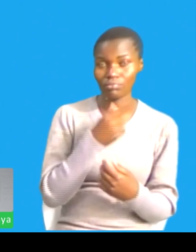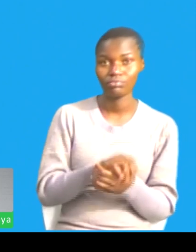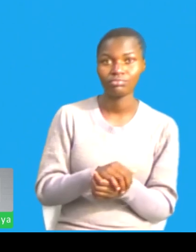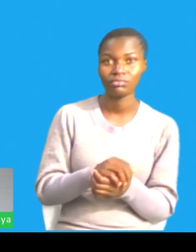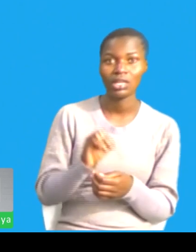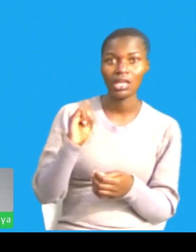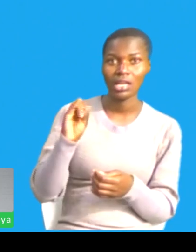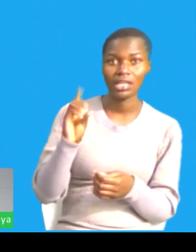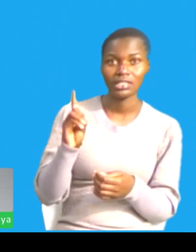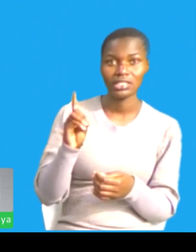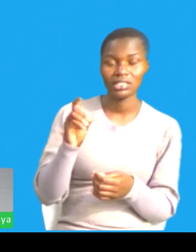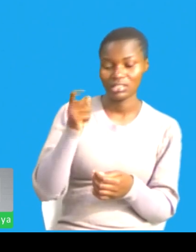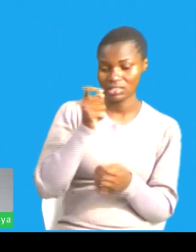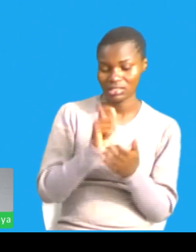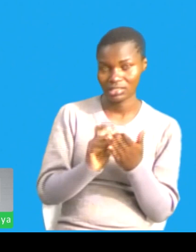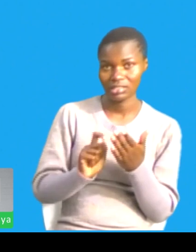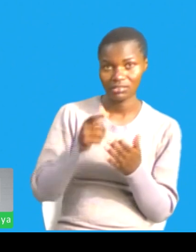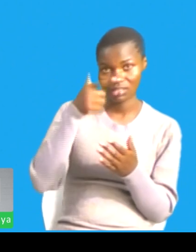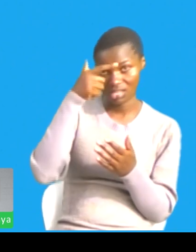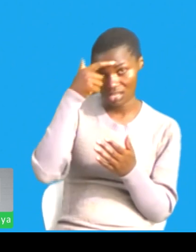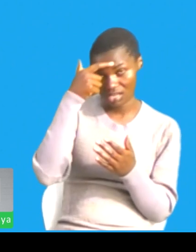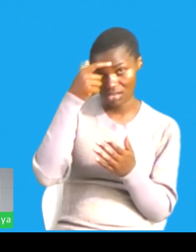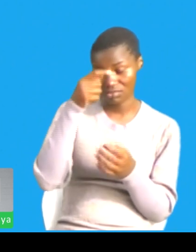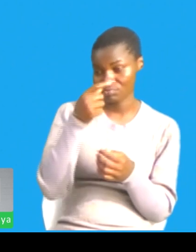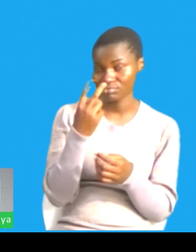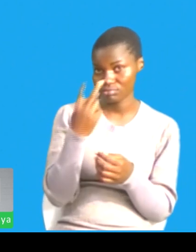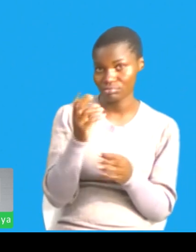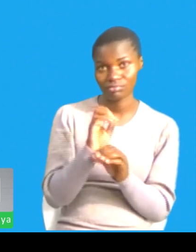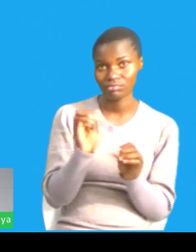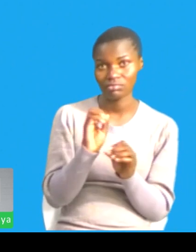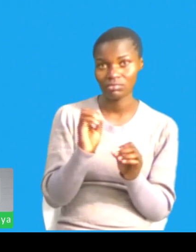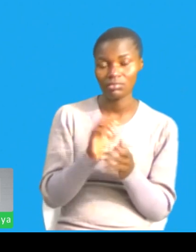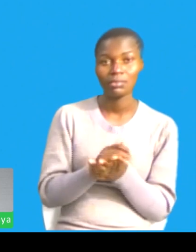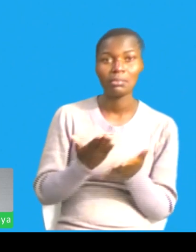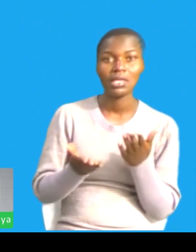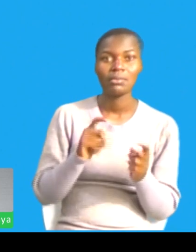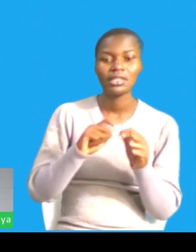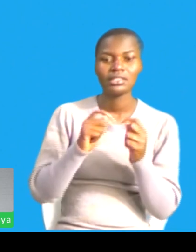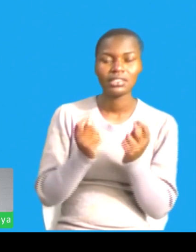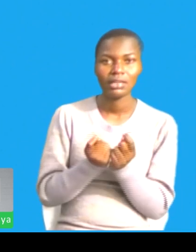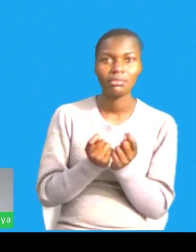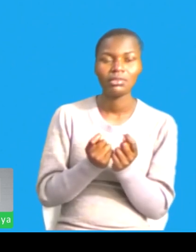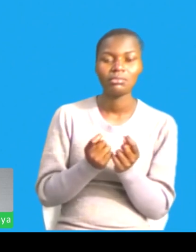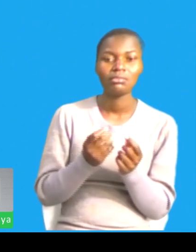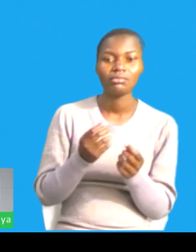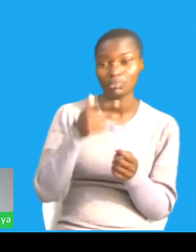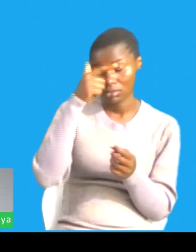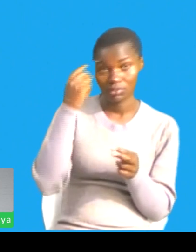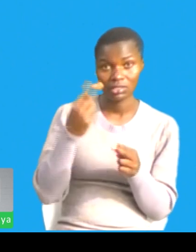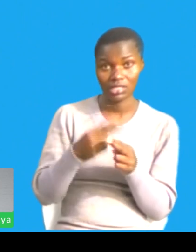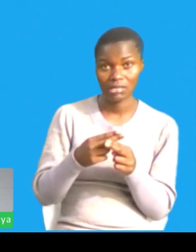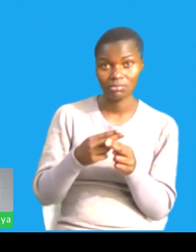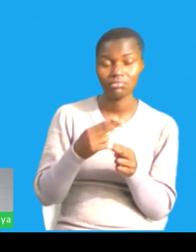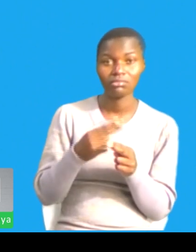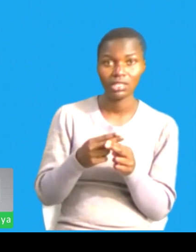uone ama jina yake ama tribe yake for that matter, because hata jina naweza kuwa naitwa jina fulani lakini iko